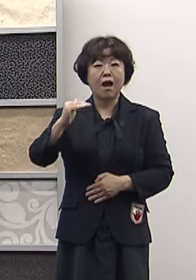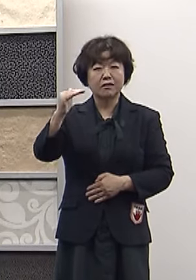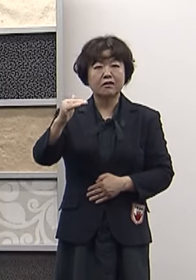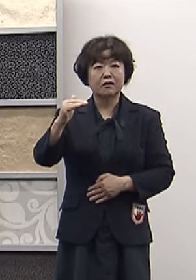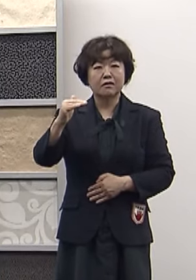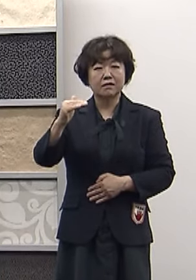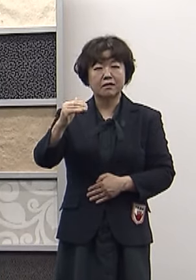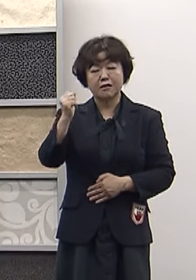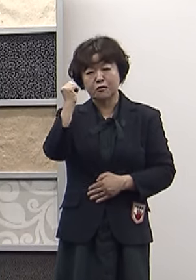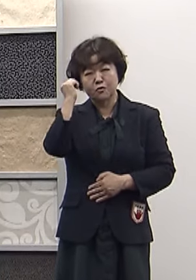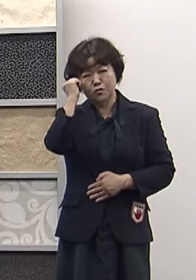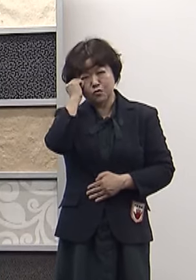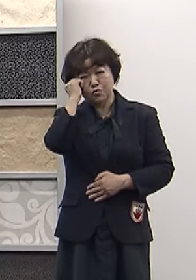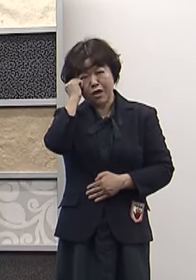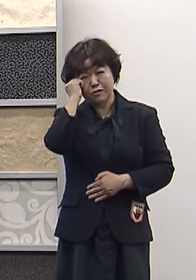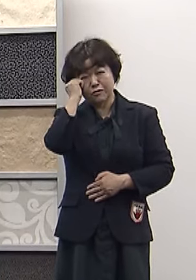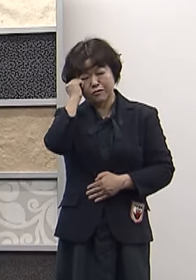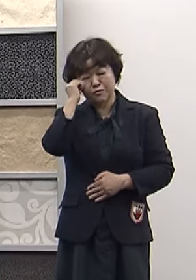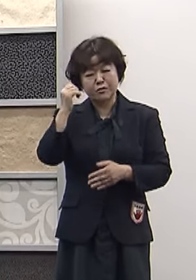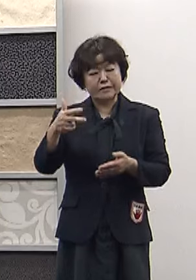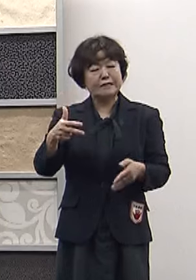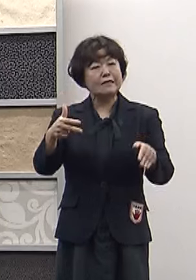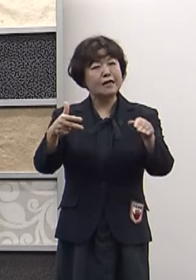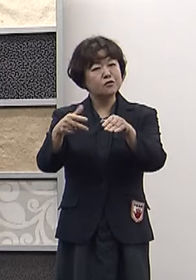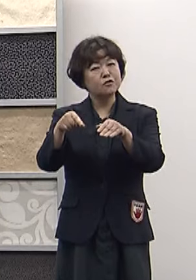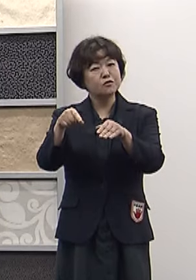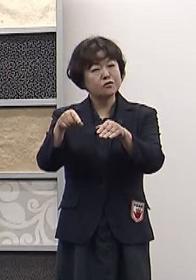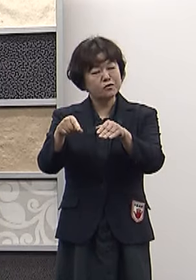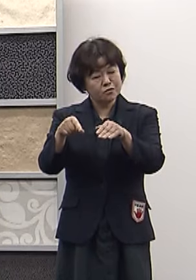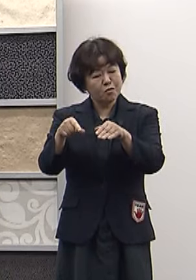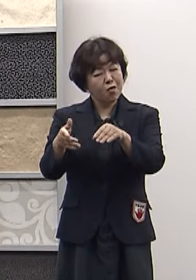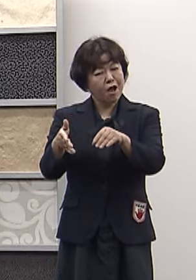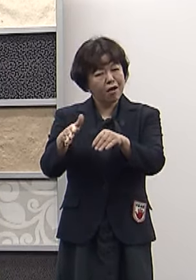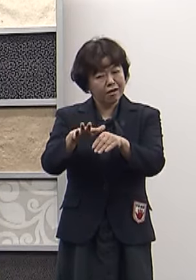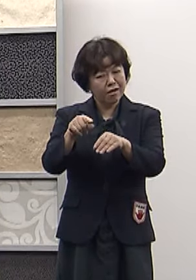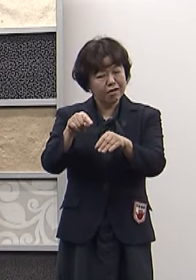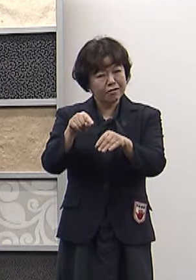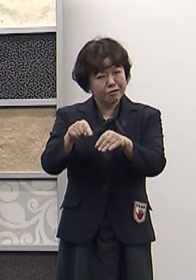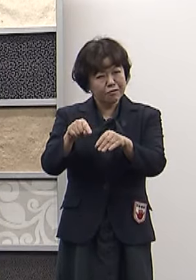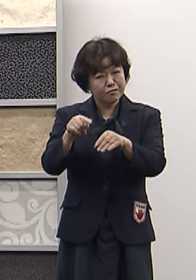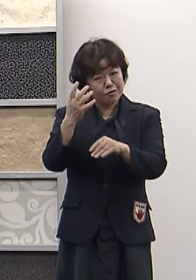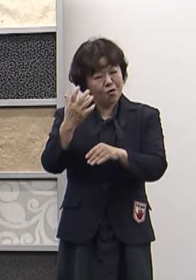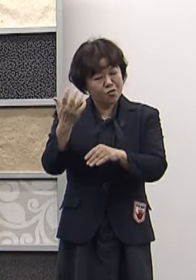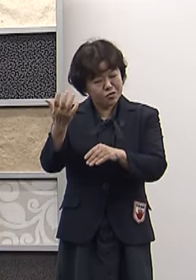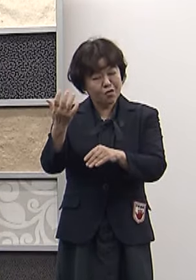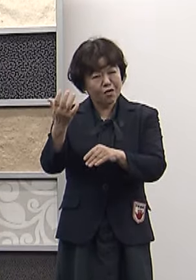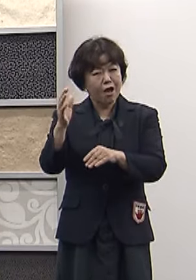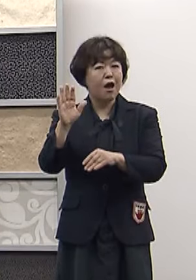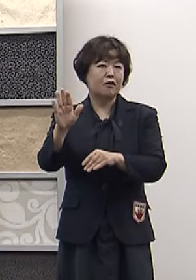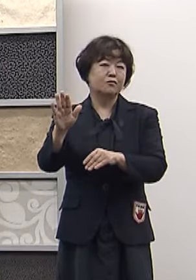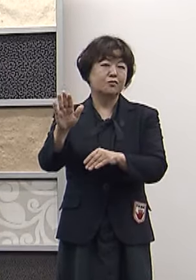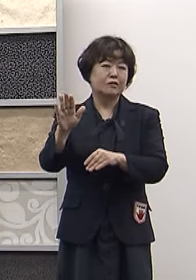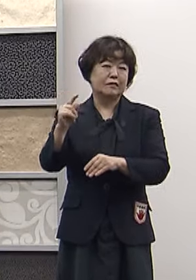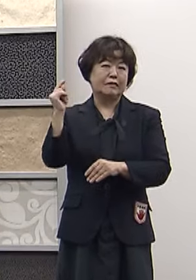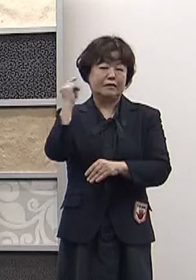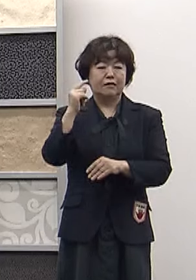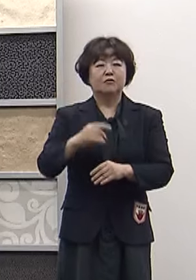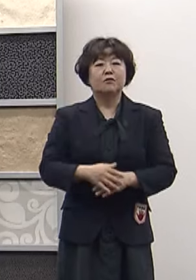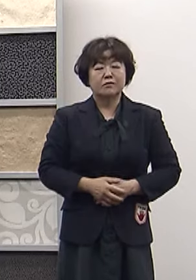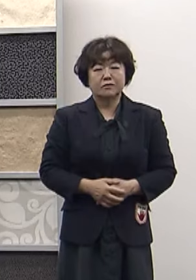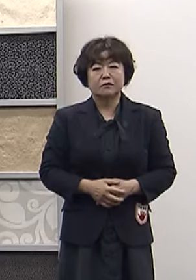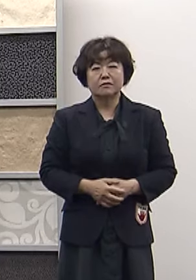まあまあ、宿泊施設も考えているような話は伺って、構想があるように伺っておりますので、まあ、そういう